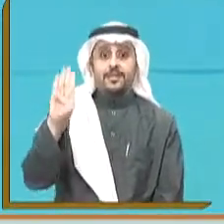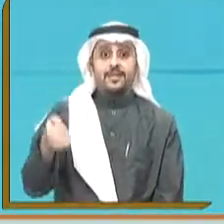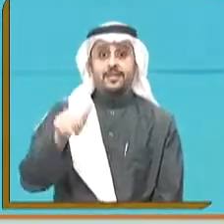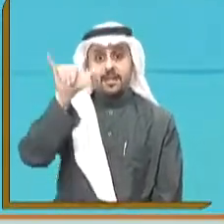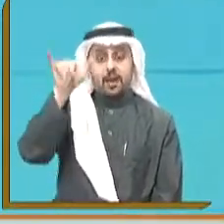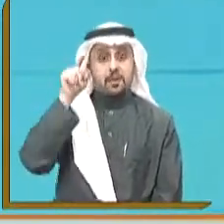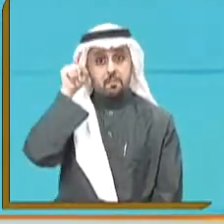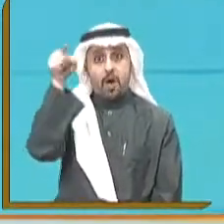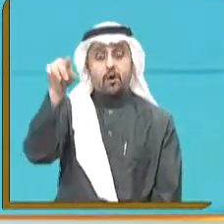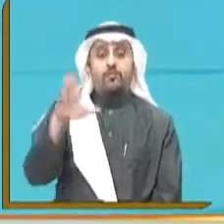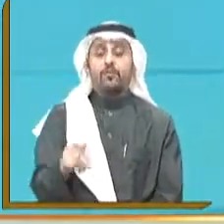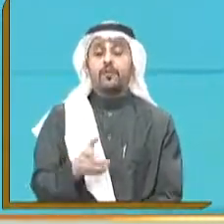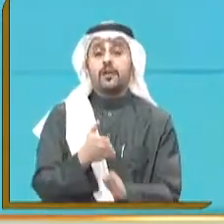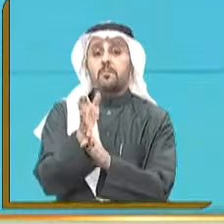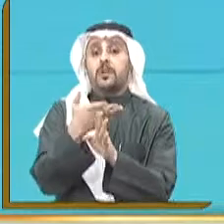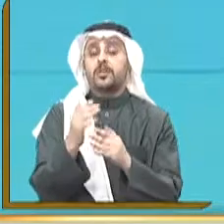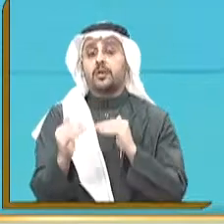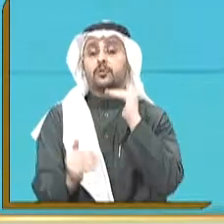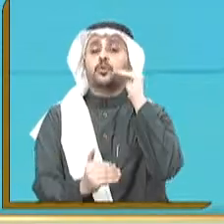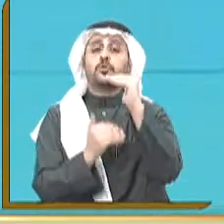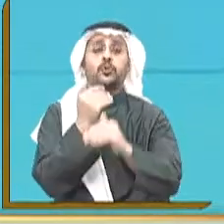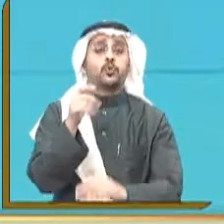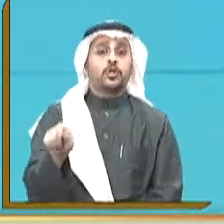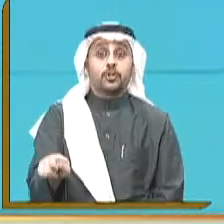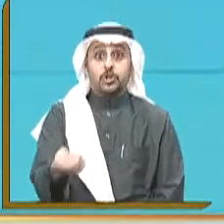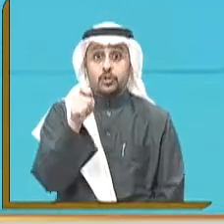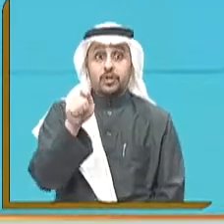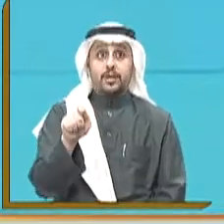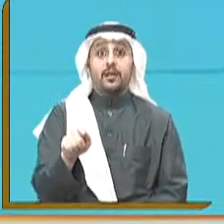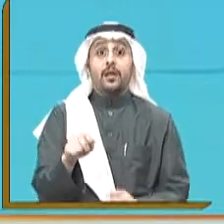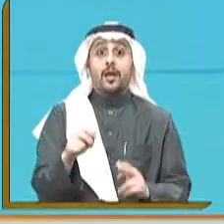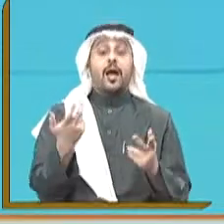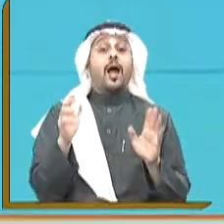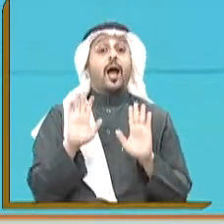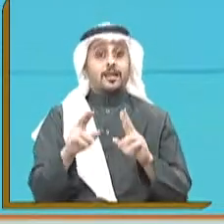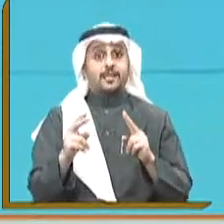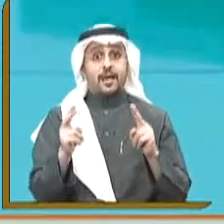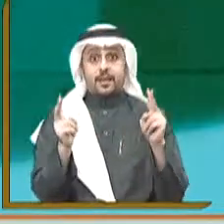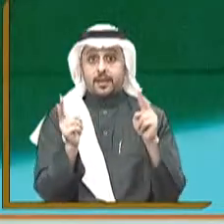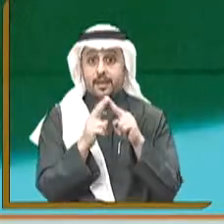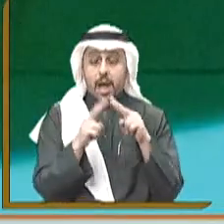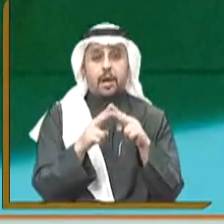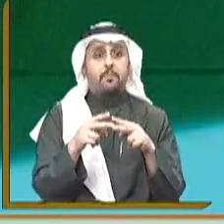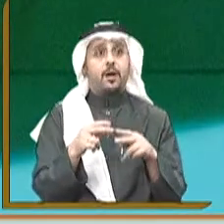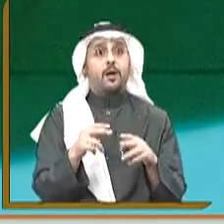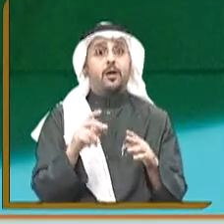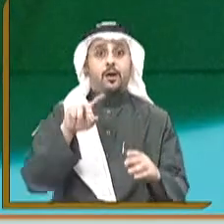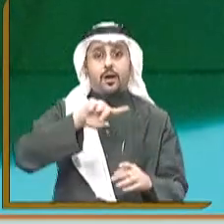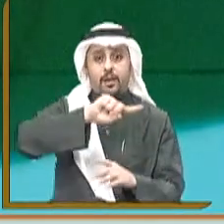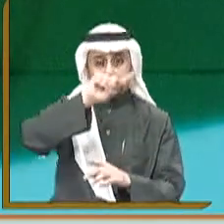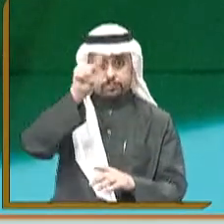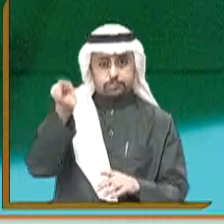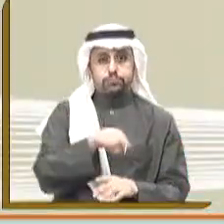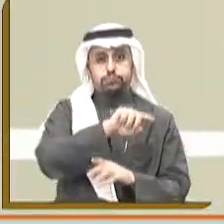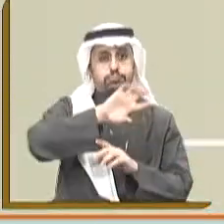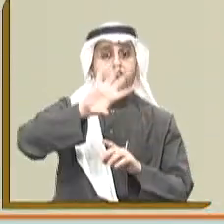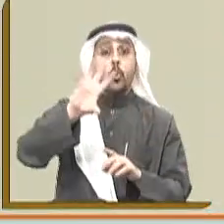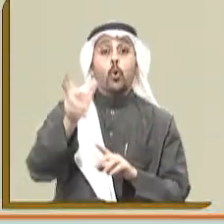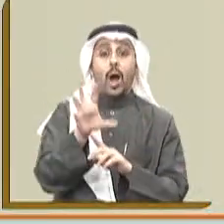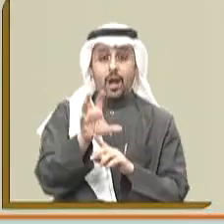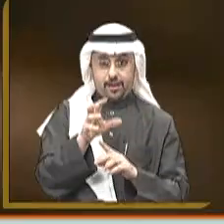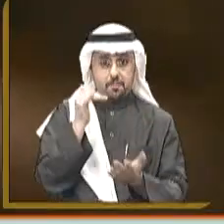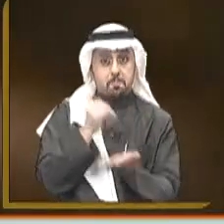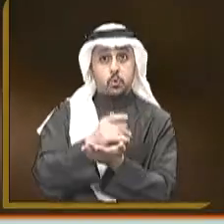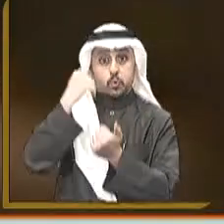الرائدة عالميا في مجال تطوير وتشغيل تقنيات إنتاج الطاقة باستخدام الرياح البحرية. وستسهم الخطوة في تعزيز